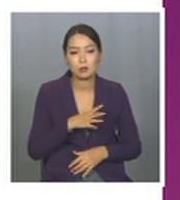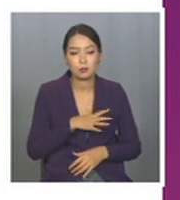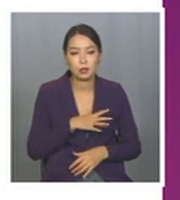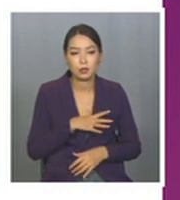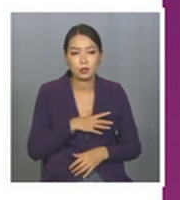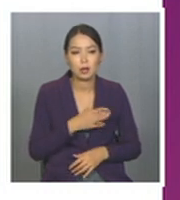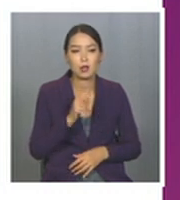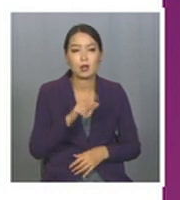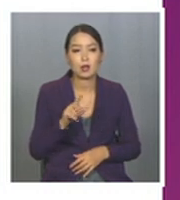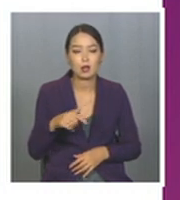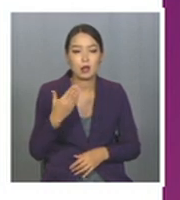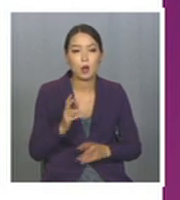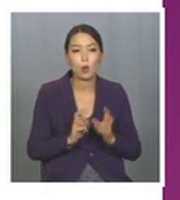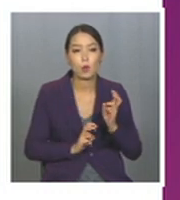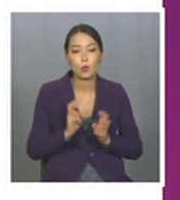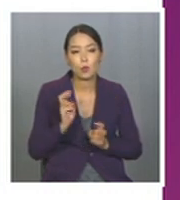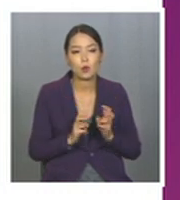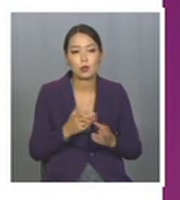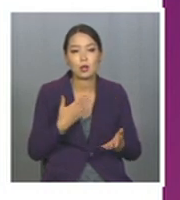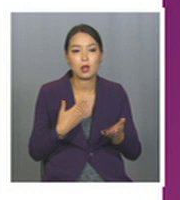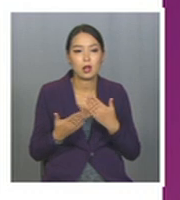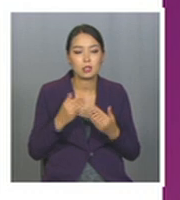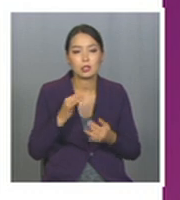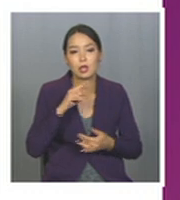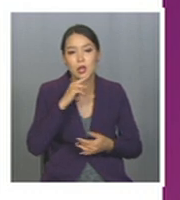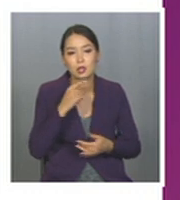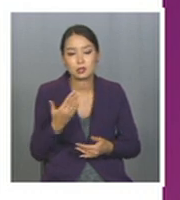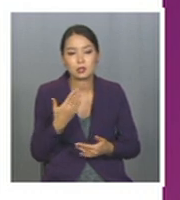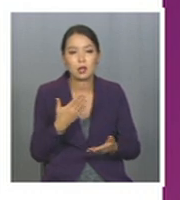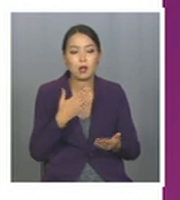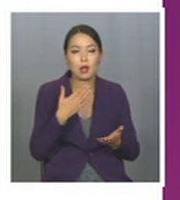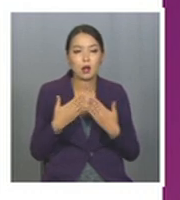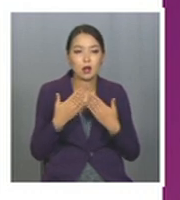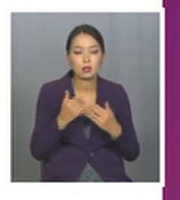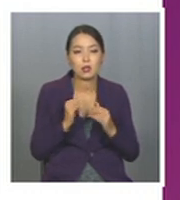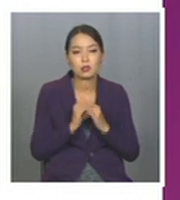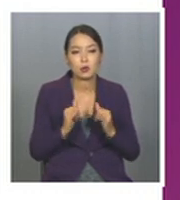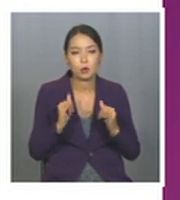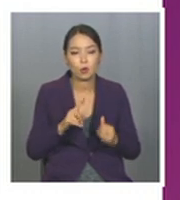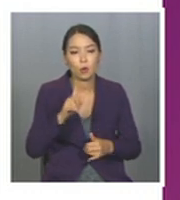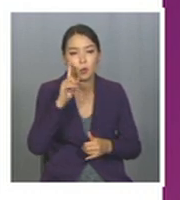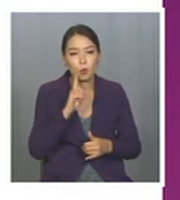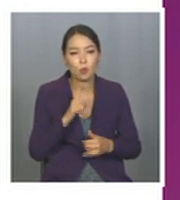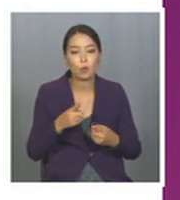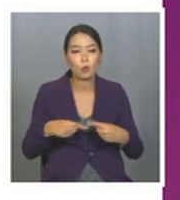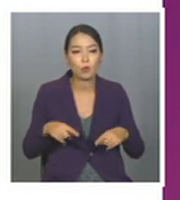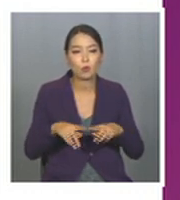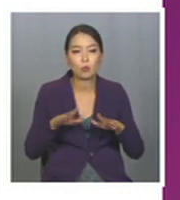Адамзаттың өндірістік қатынастарын және экономикалық қатынастарын дамуында қолайлы орта көп әсер етті.